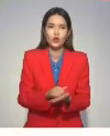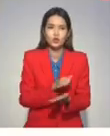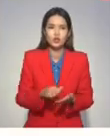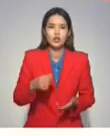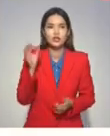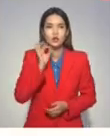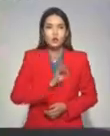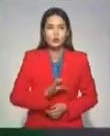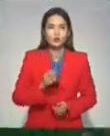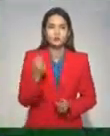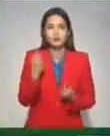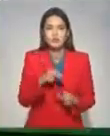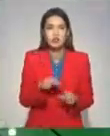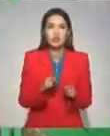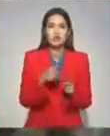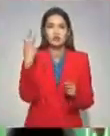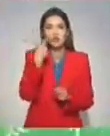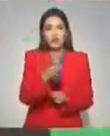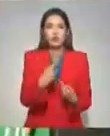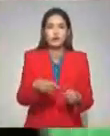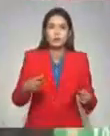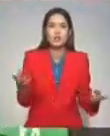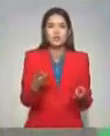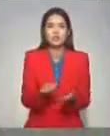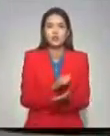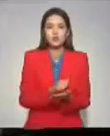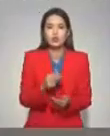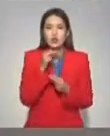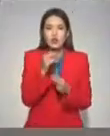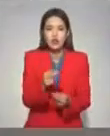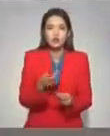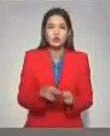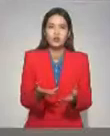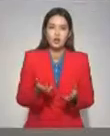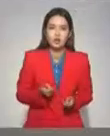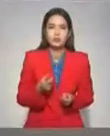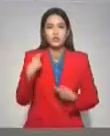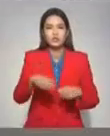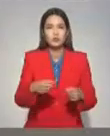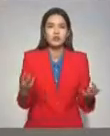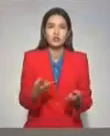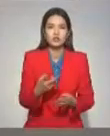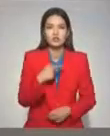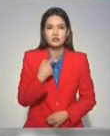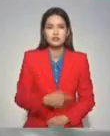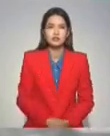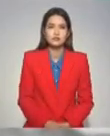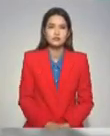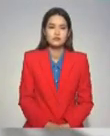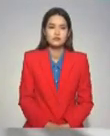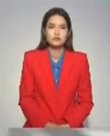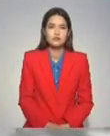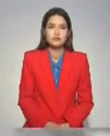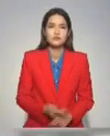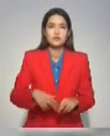өнімнің сәйкестігі туралы декларациялар мен басқа да тиісті құжаттамалар мен өнімдерді қабылдау және сатуға жеттейді.